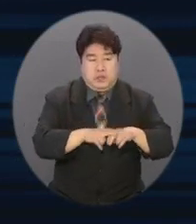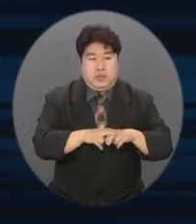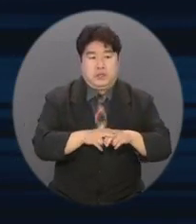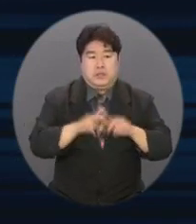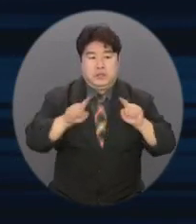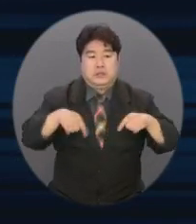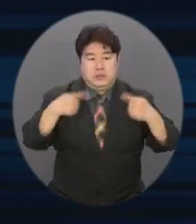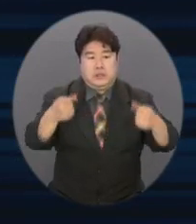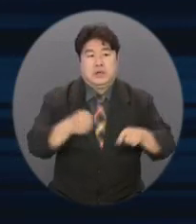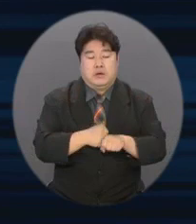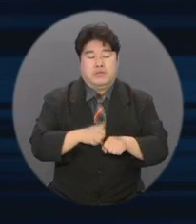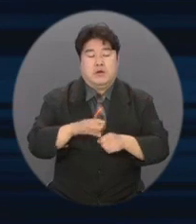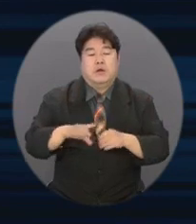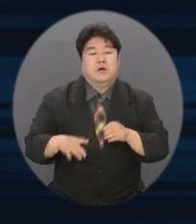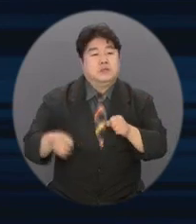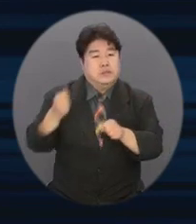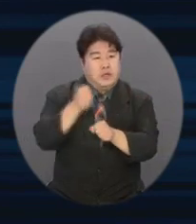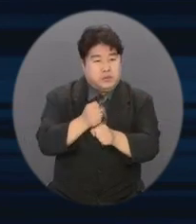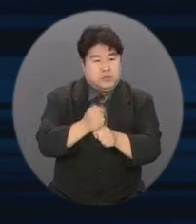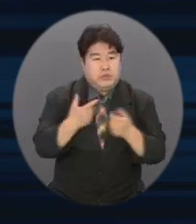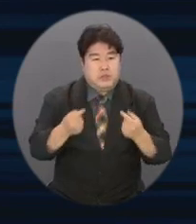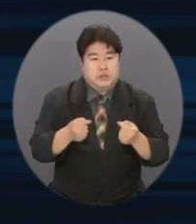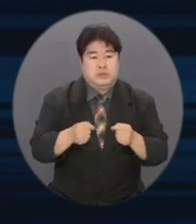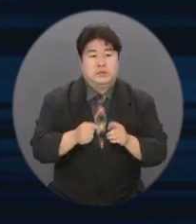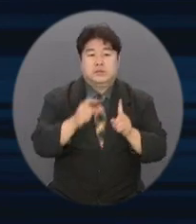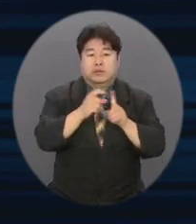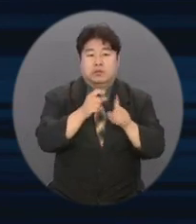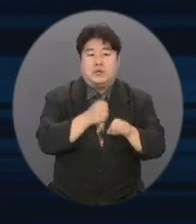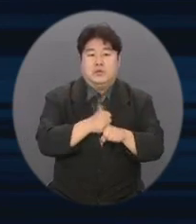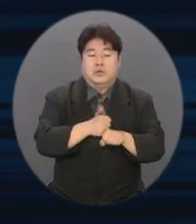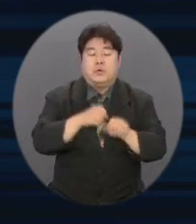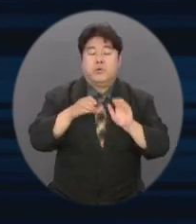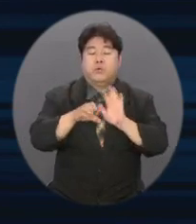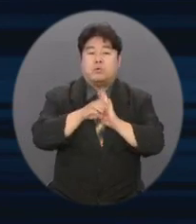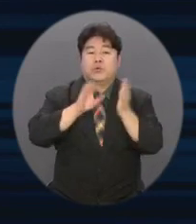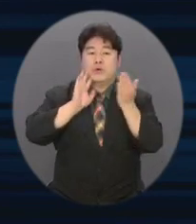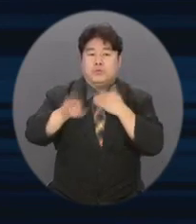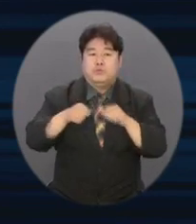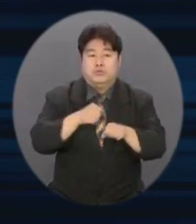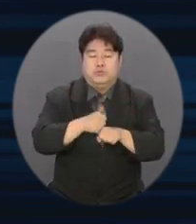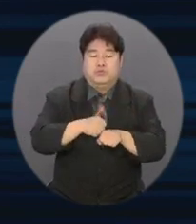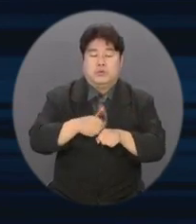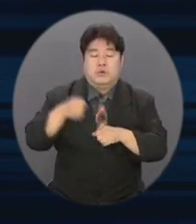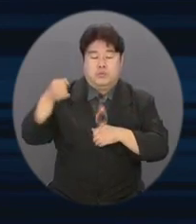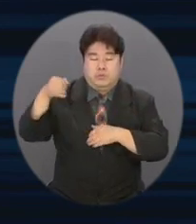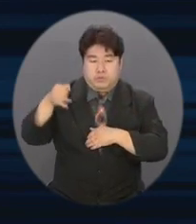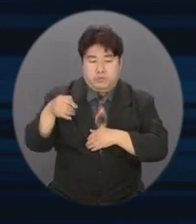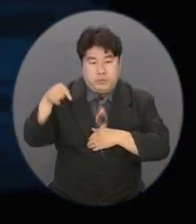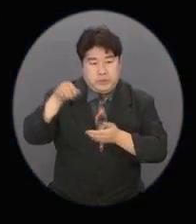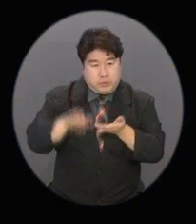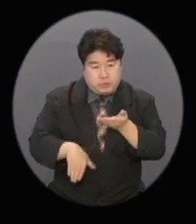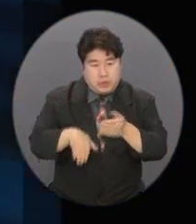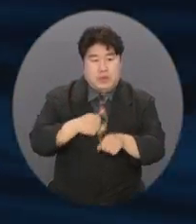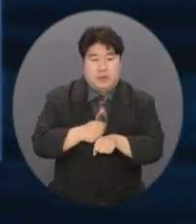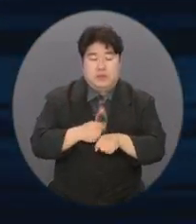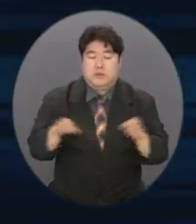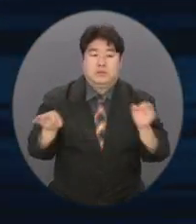참여 창출과 같은 키워드가 코로나 이후 순위에서는 비로 밀리거나 사라졌습니다